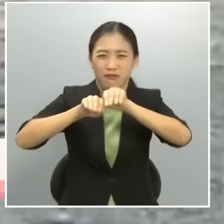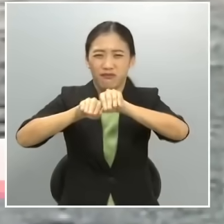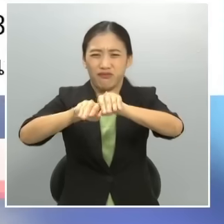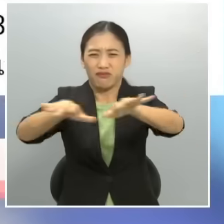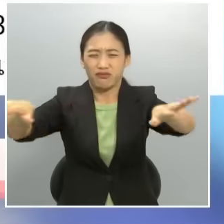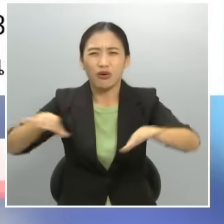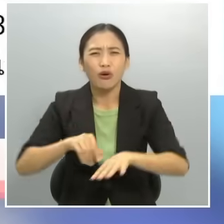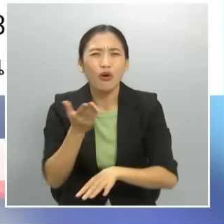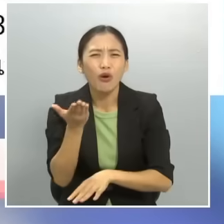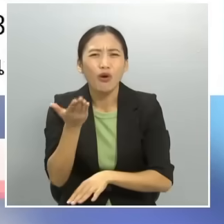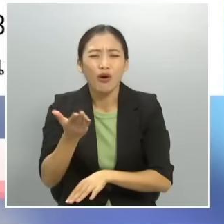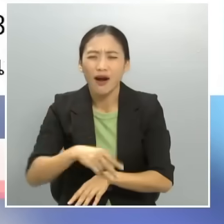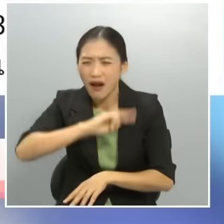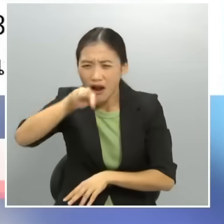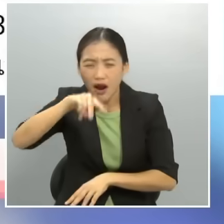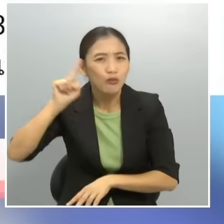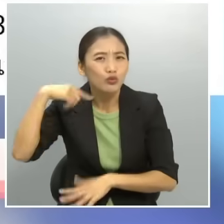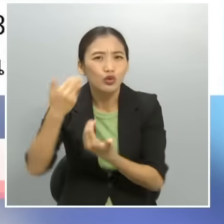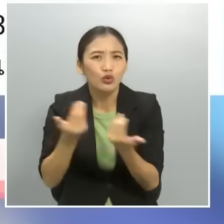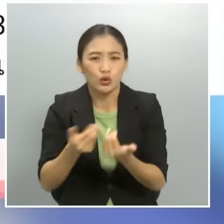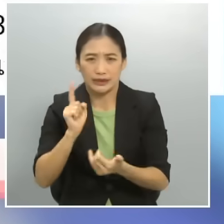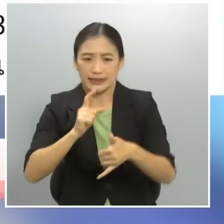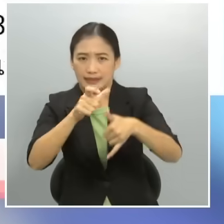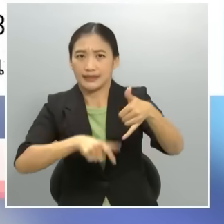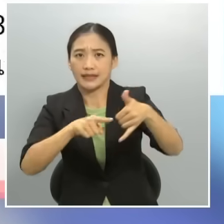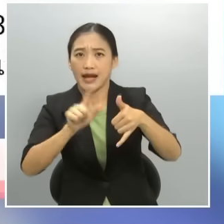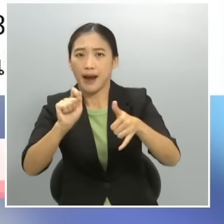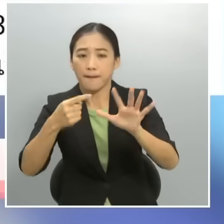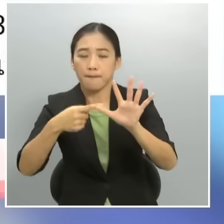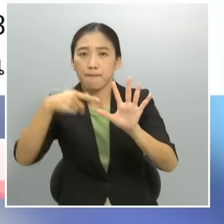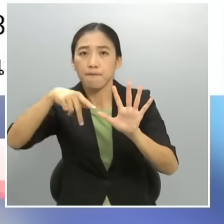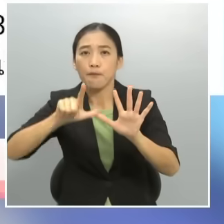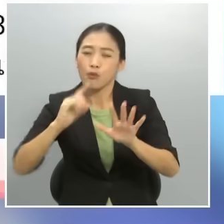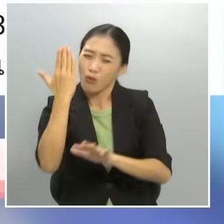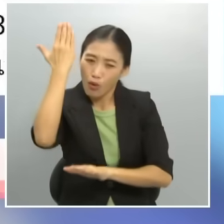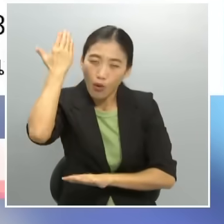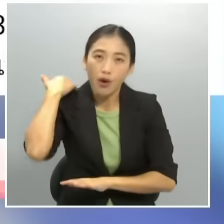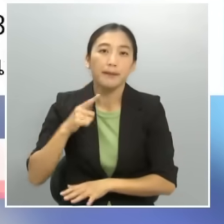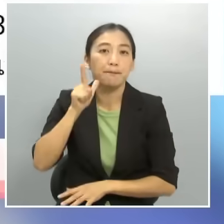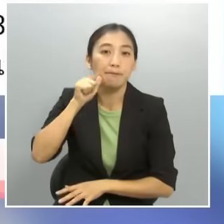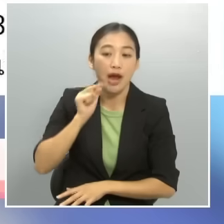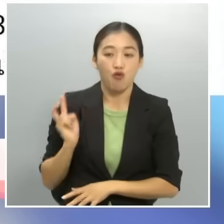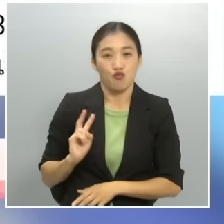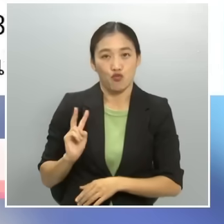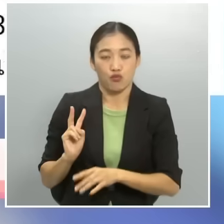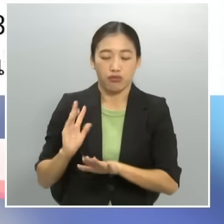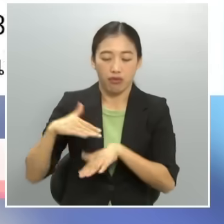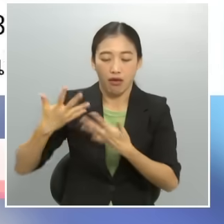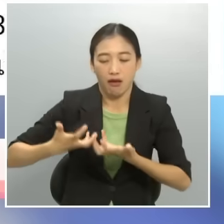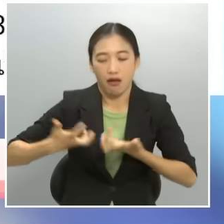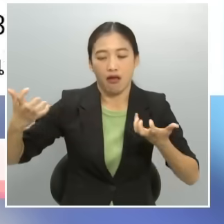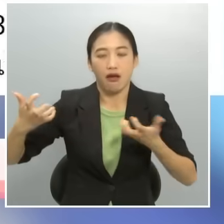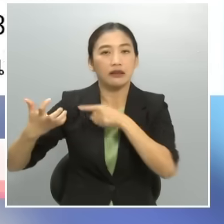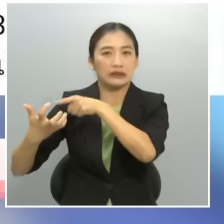งอุดรธานีก่อนหน้านี้ก็เคยคบหากับแม่ค่ะแต่ว่าแม่เลิกไปมาก่อเหตุลักพาตัวลูกสาวของแม่ไป